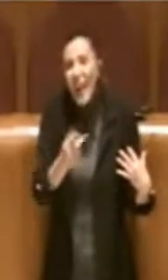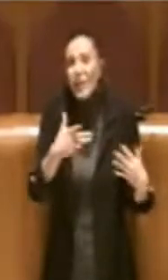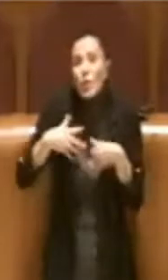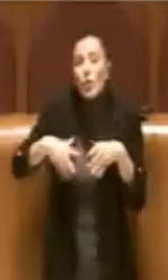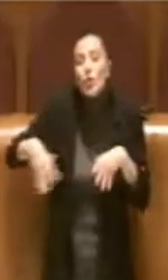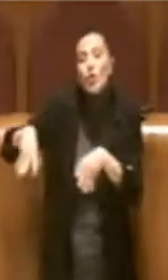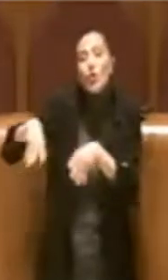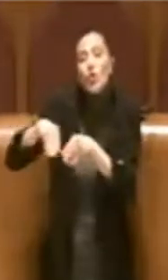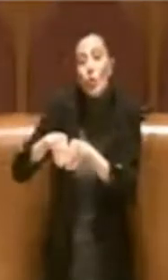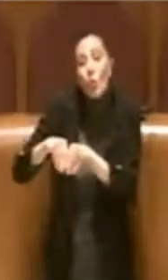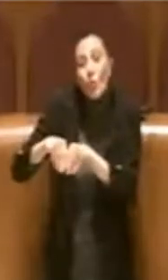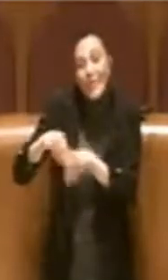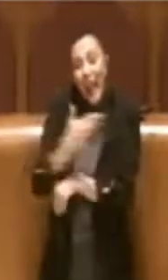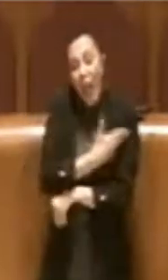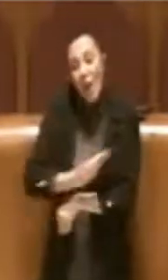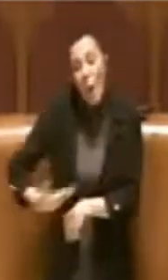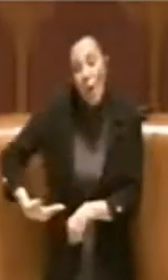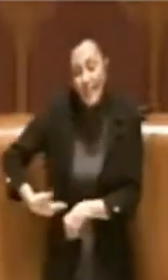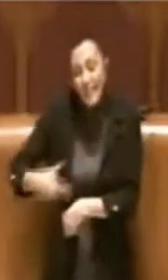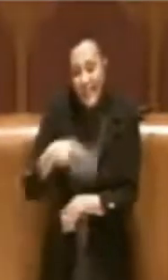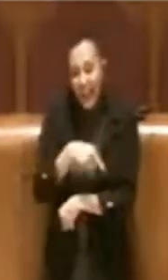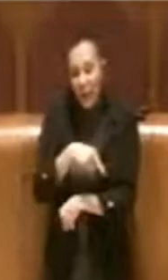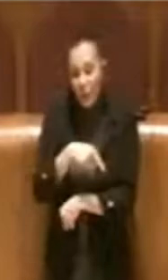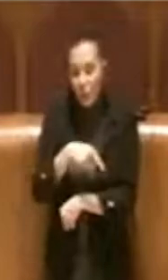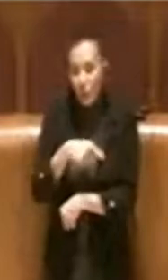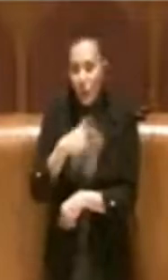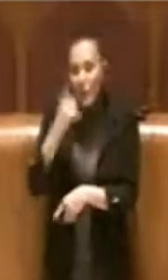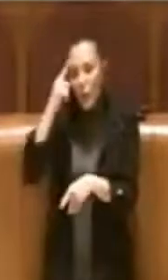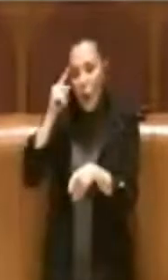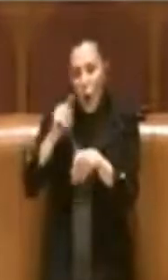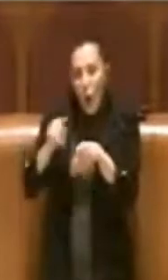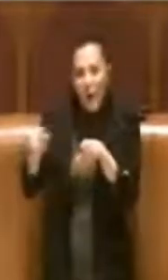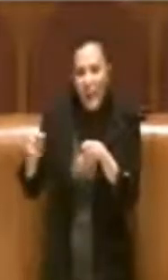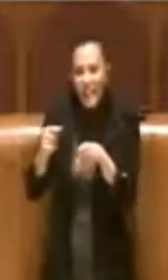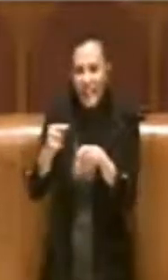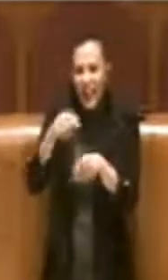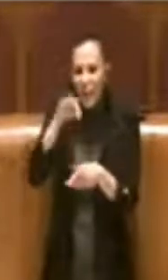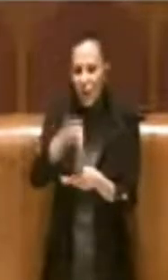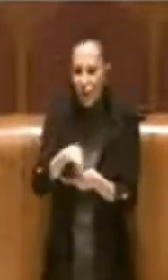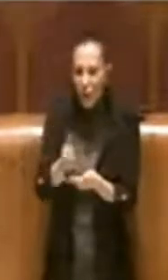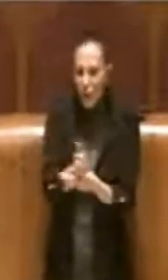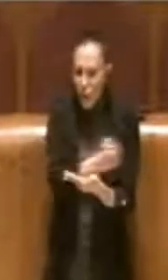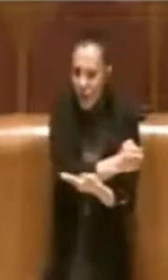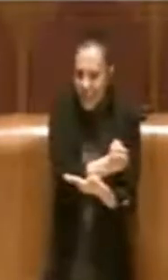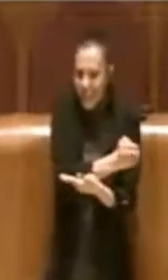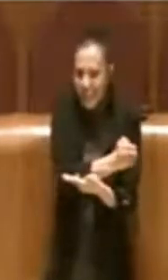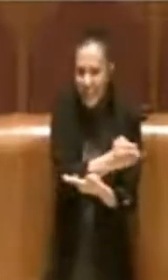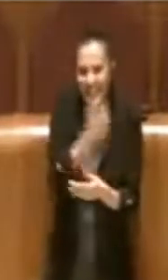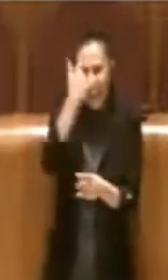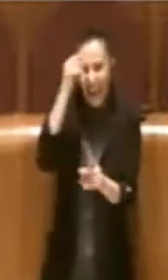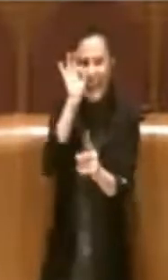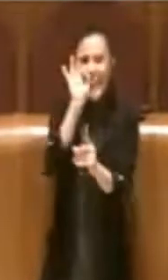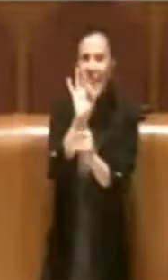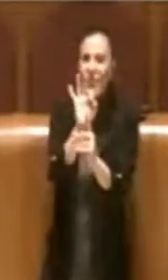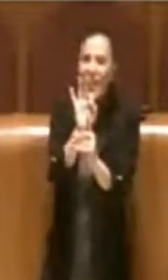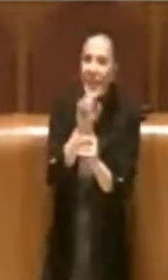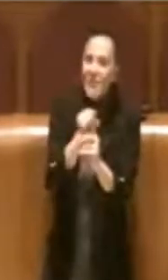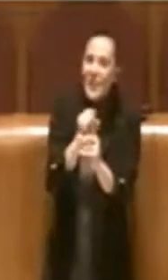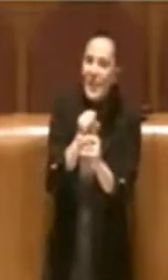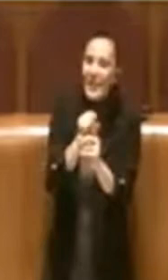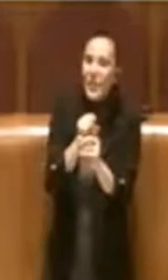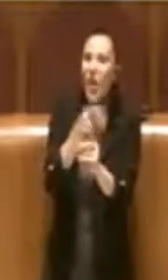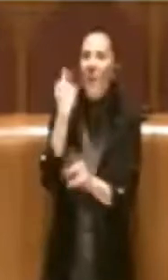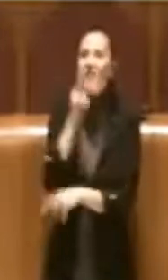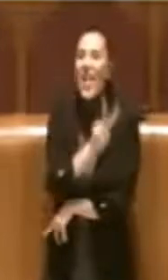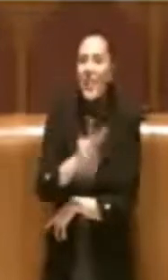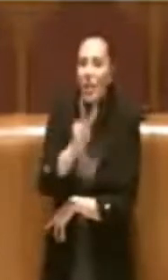di consiliature insomma orientate verso il centro-sinistra. Facevo riferimento insomma a Veltroni,